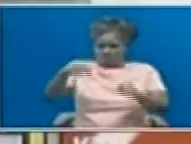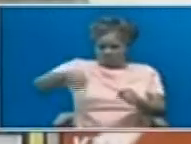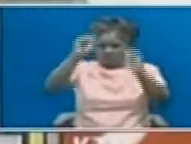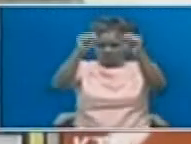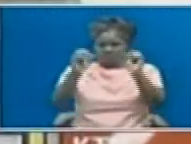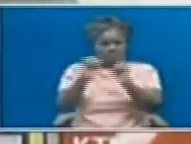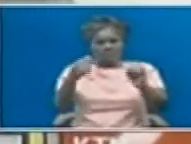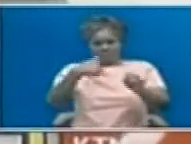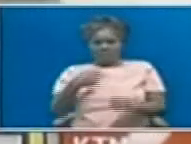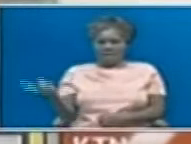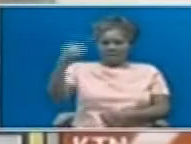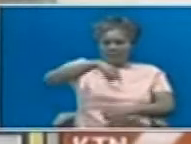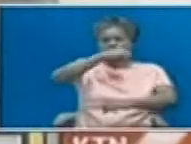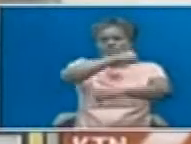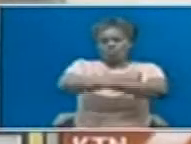So mimi nimekuja shule